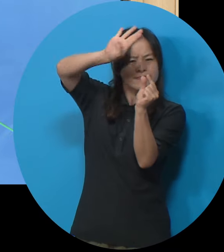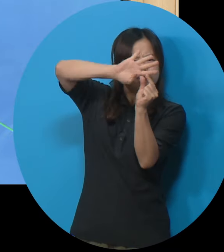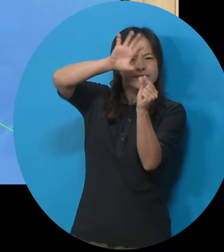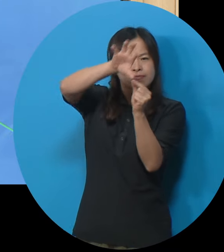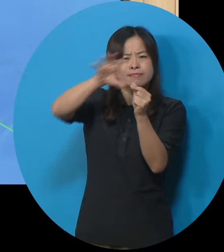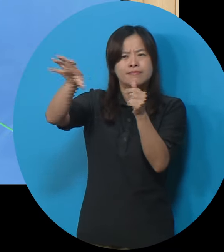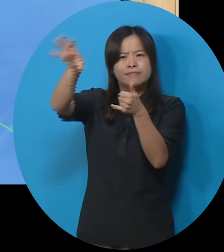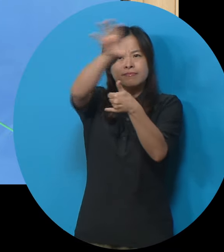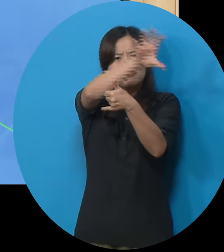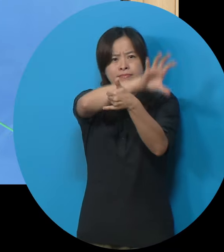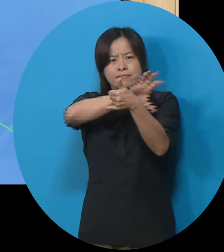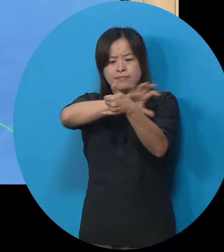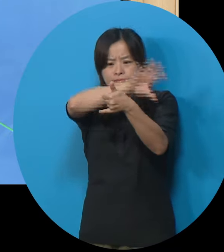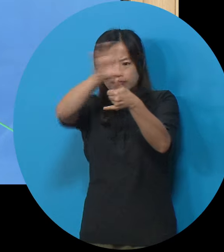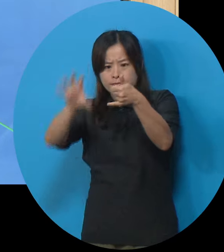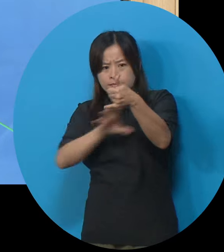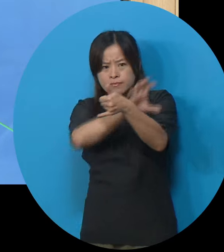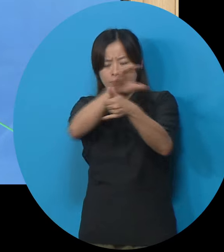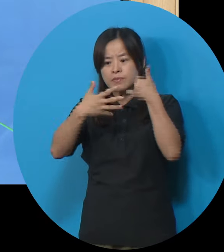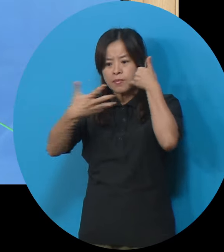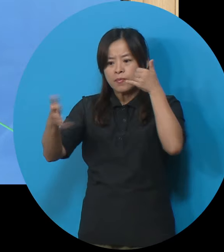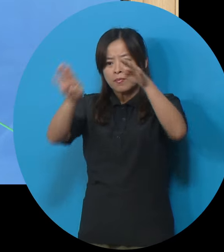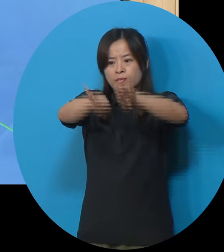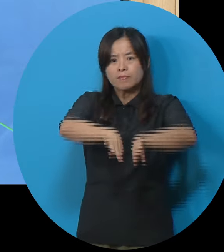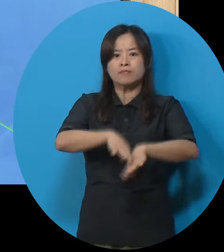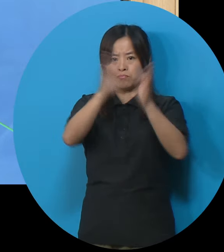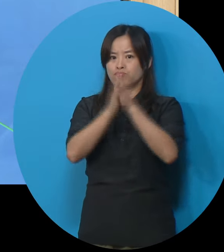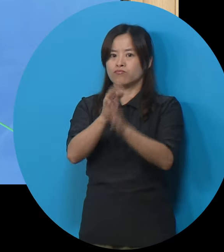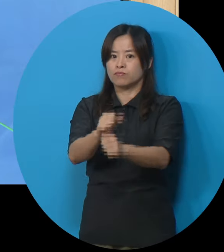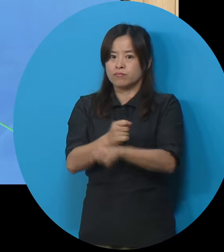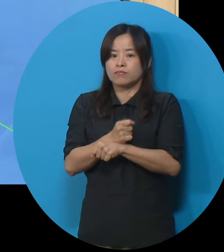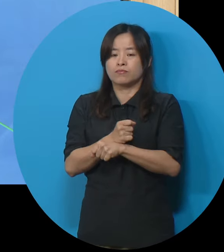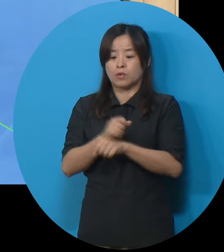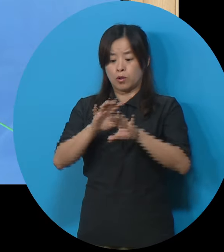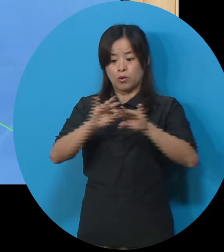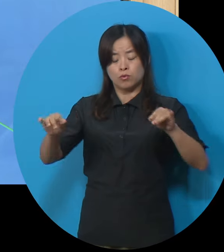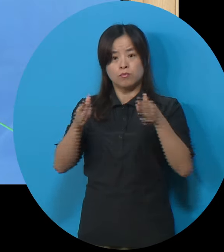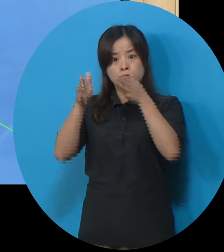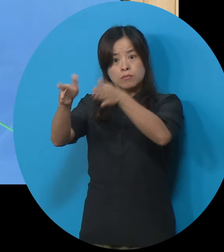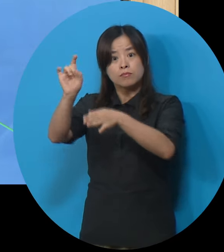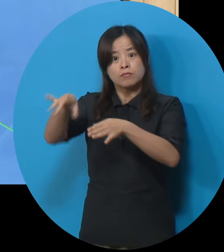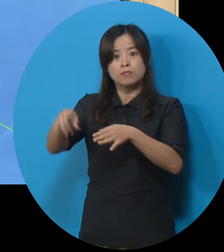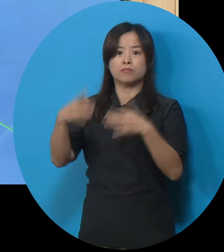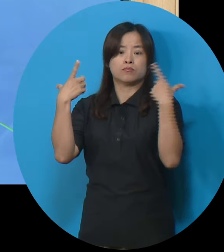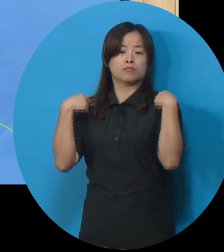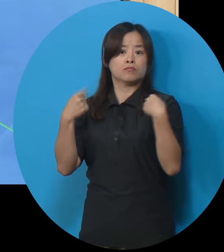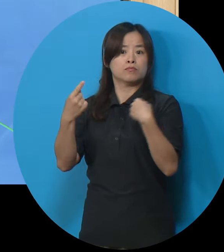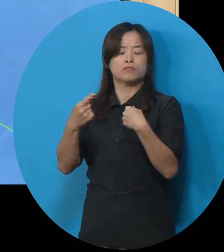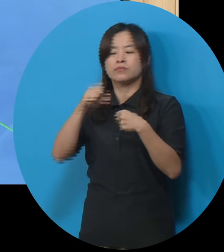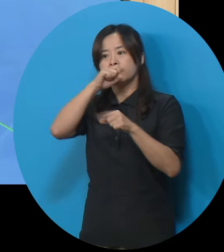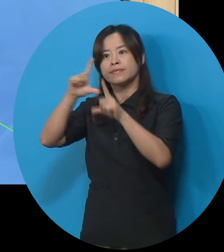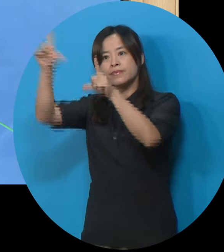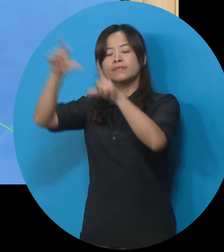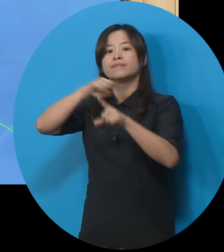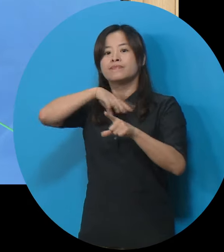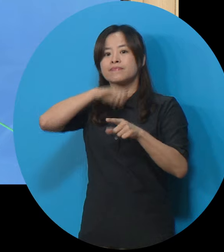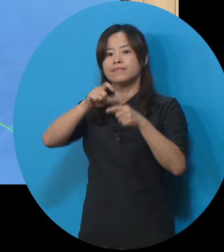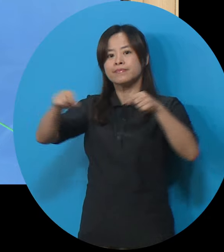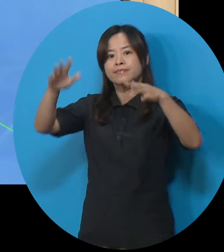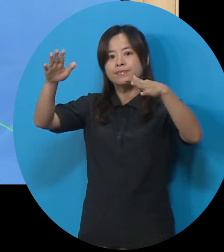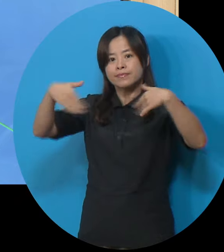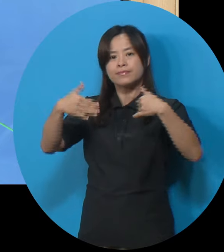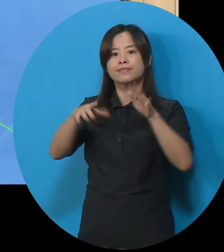外台湾周围各个海域都要严加戒备至于陆上警戒区的范围除了原本的台东 屏东 恒